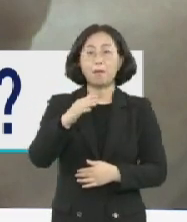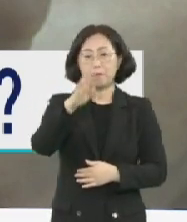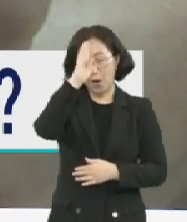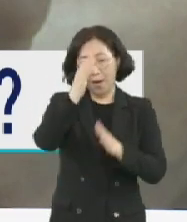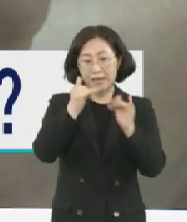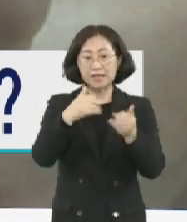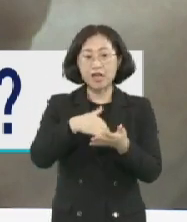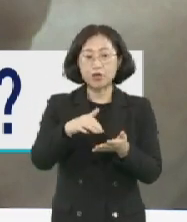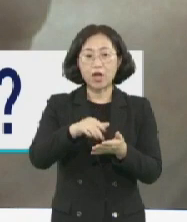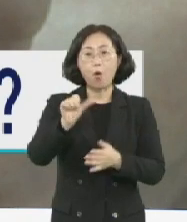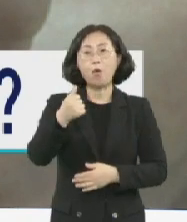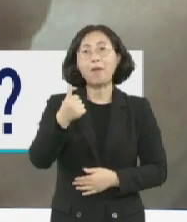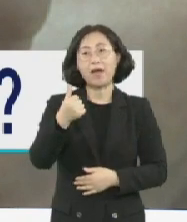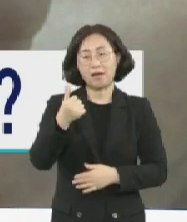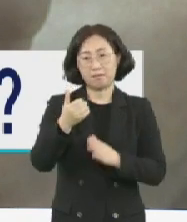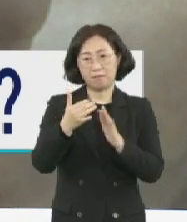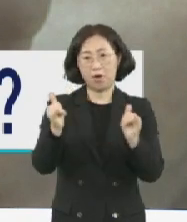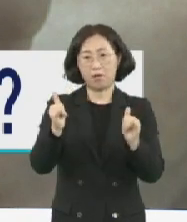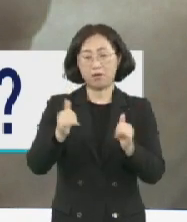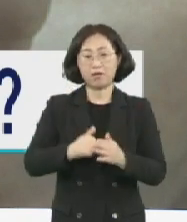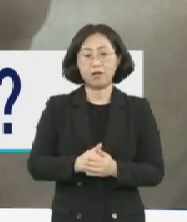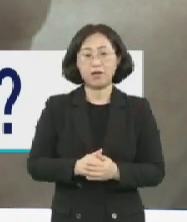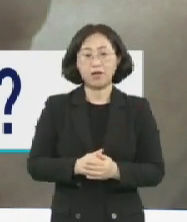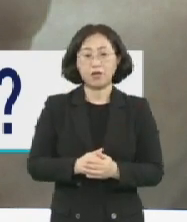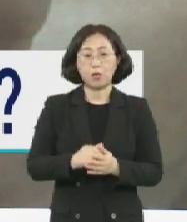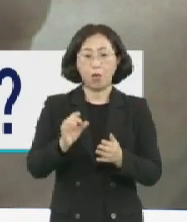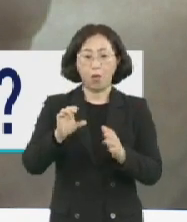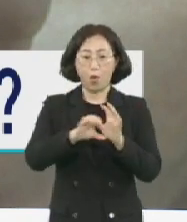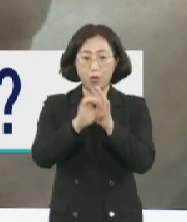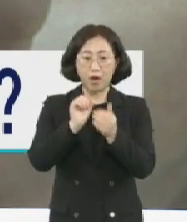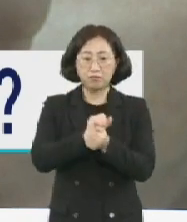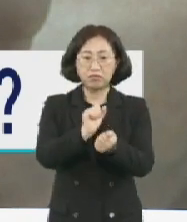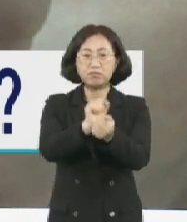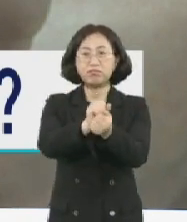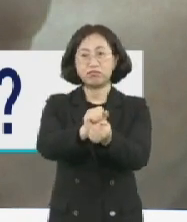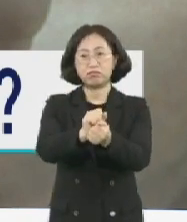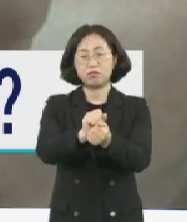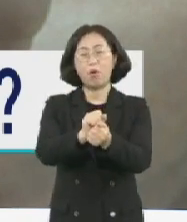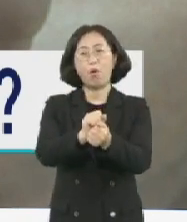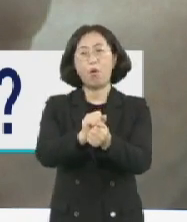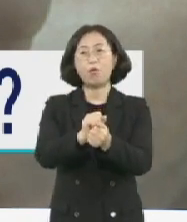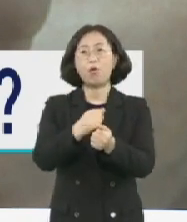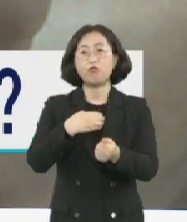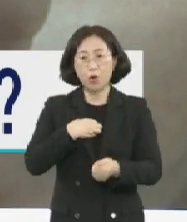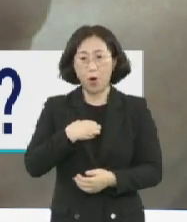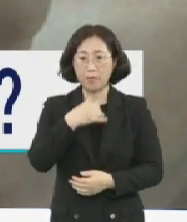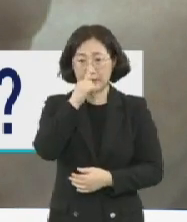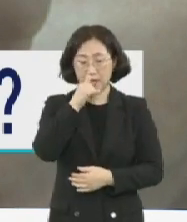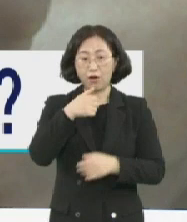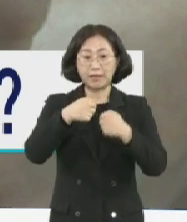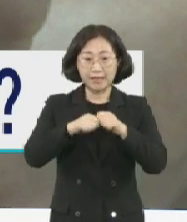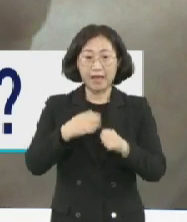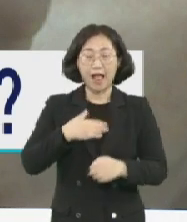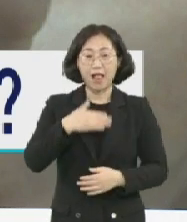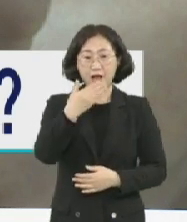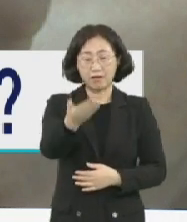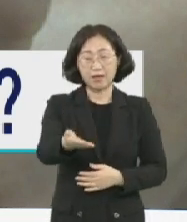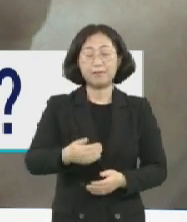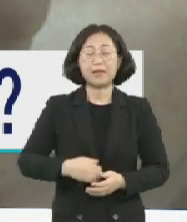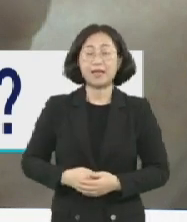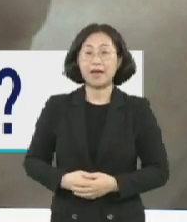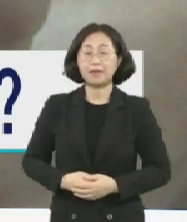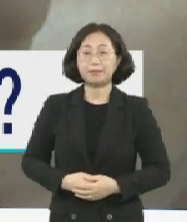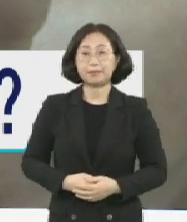당뇨병은 코로나19 감염에도 환자를 취약하게 만들기도 하는데요. 이번 주 닥터리포트에서 자세히 알려드립니다.